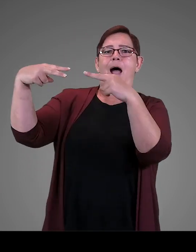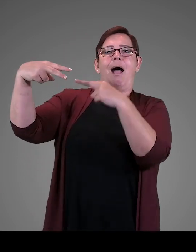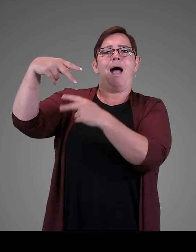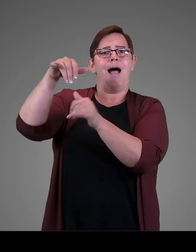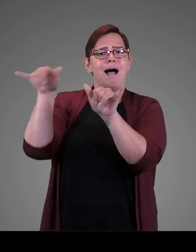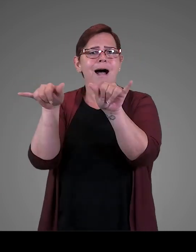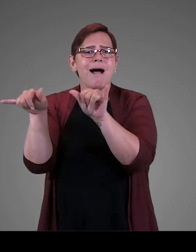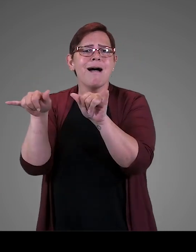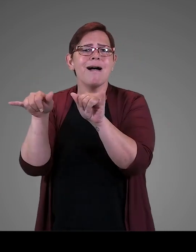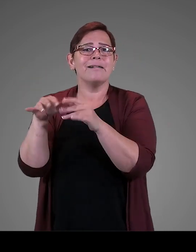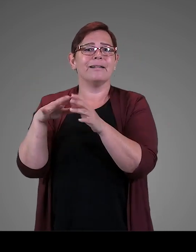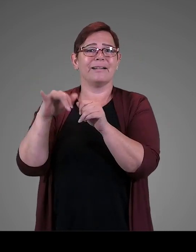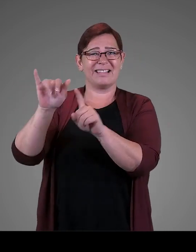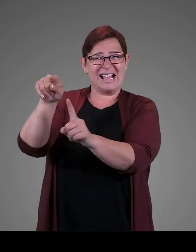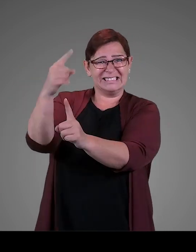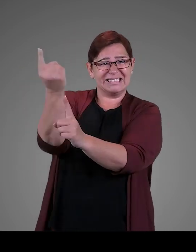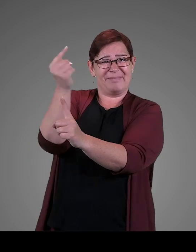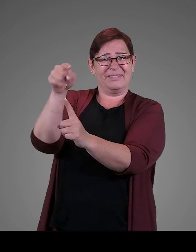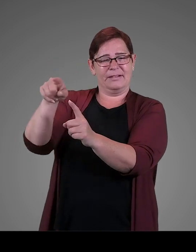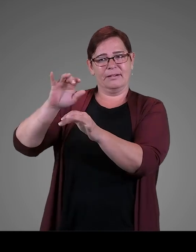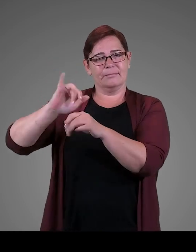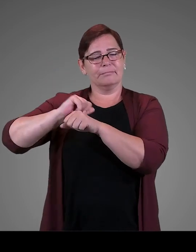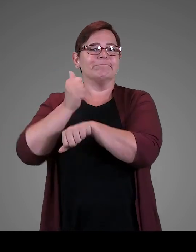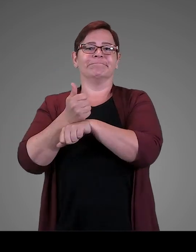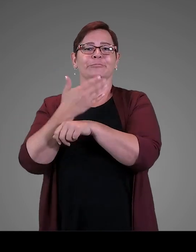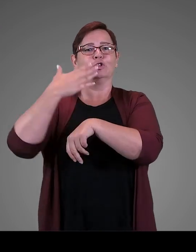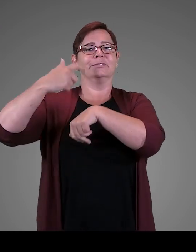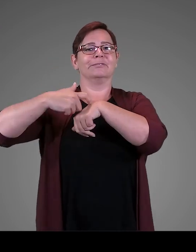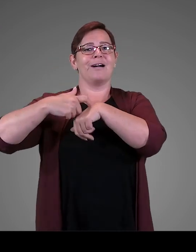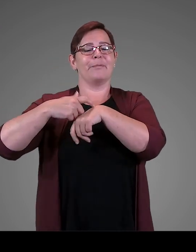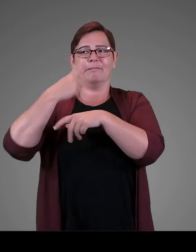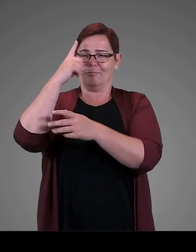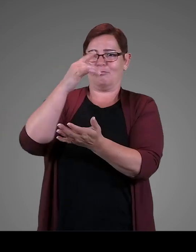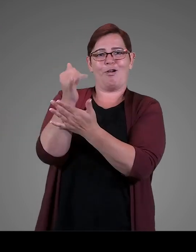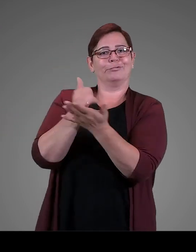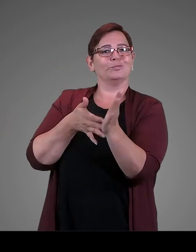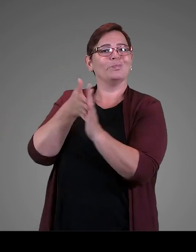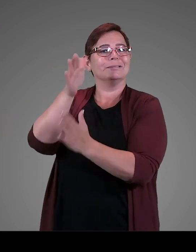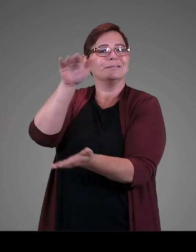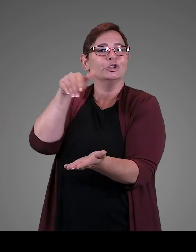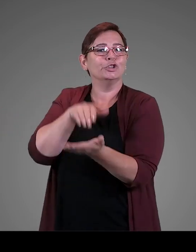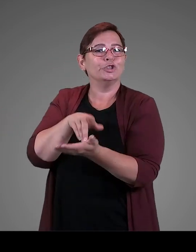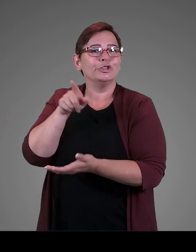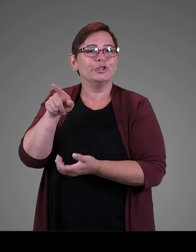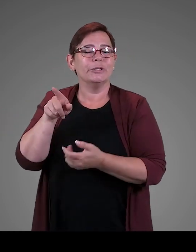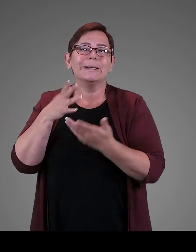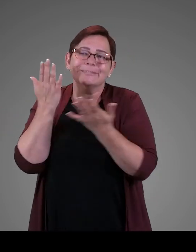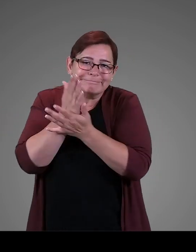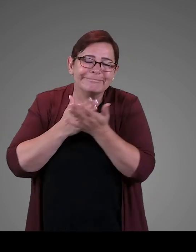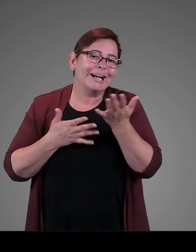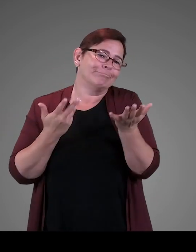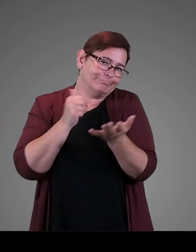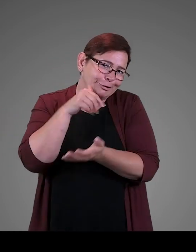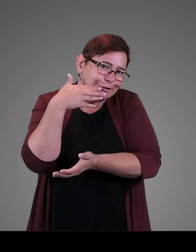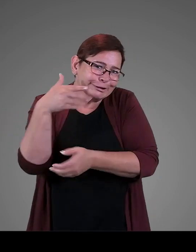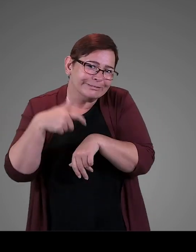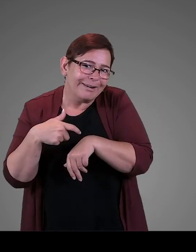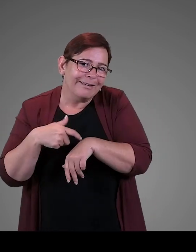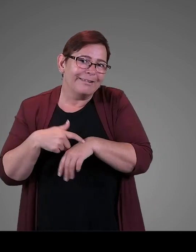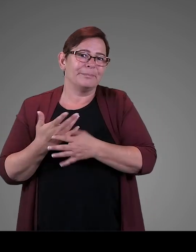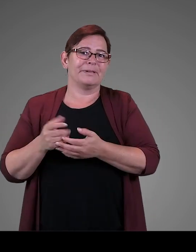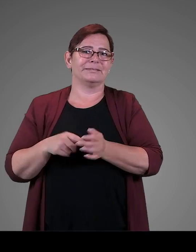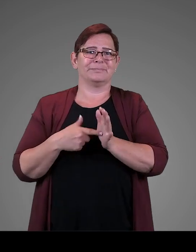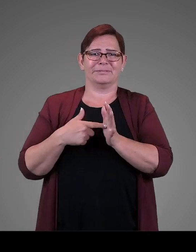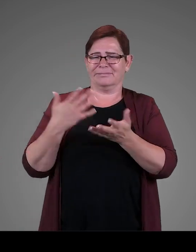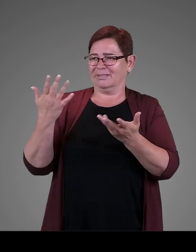qui, justement, par l'amitié ou l'intérêt mutuel que ces personnes-là trouvent entre elles, il y a comme quelque chose qui fait qu'il y a des moments, des